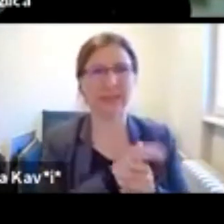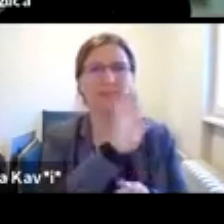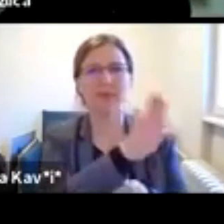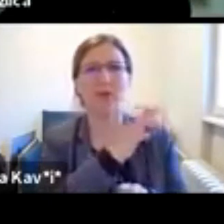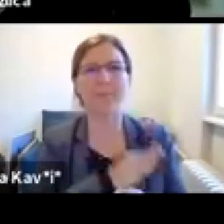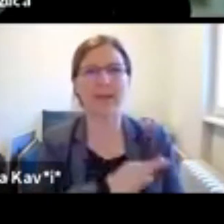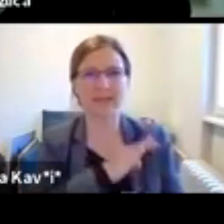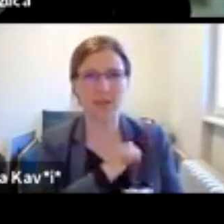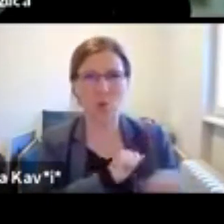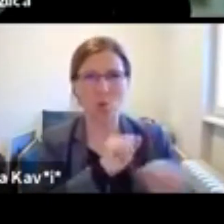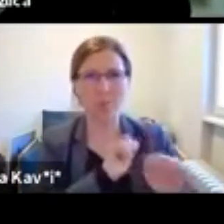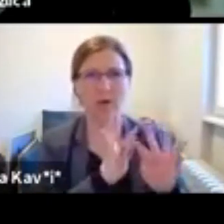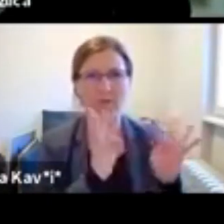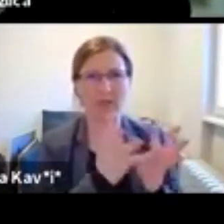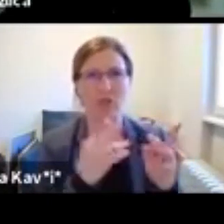Vučić,